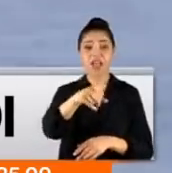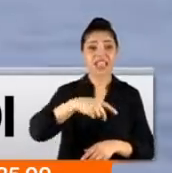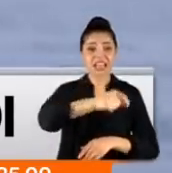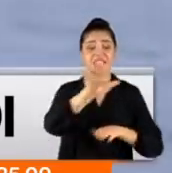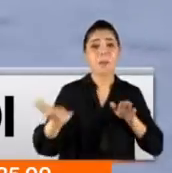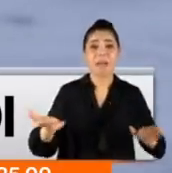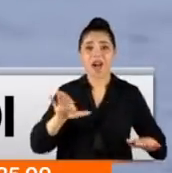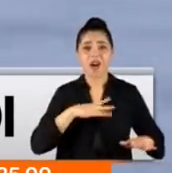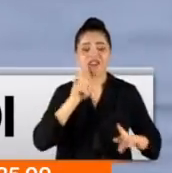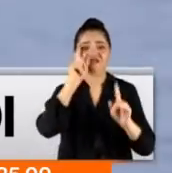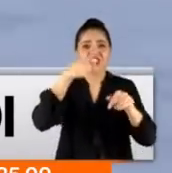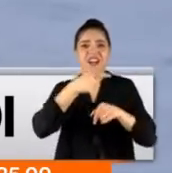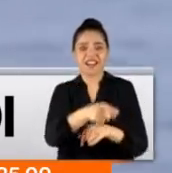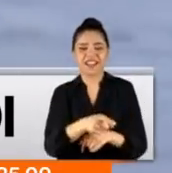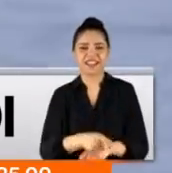ettiler.